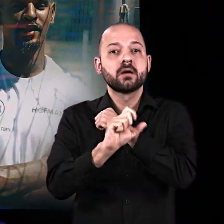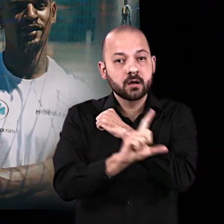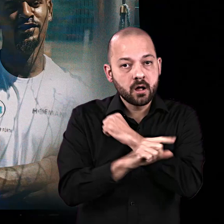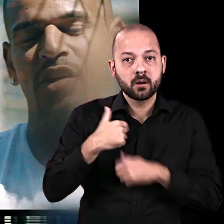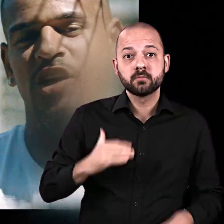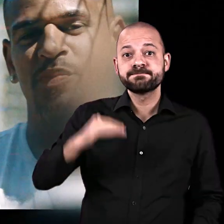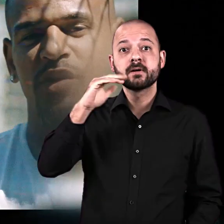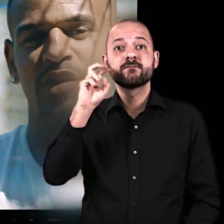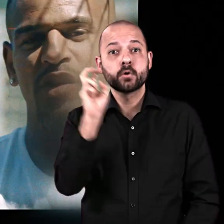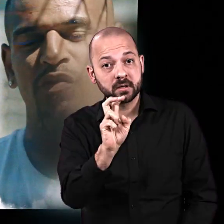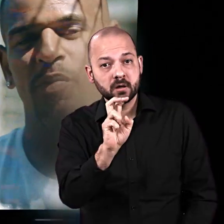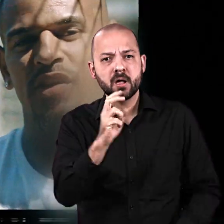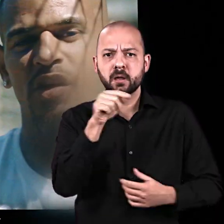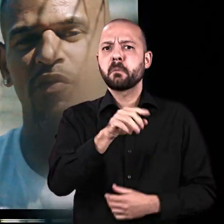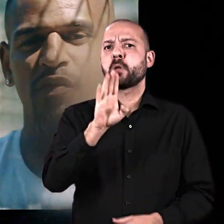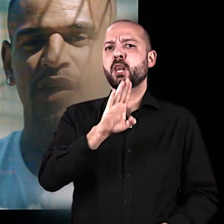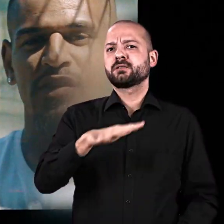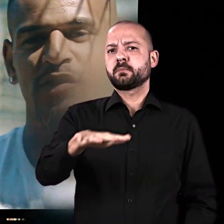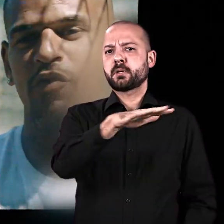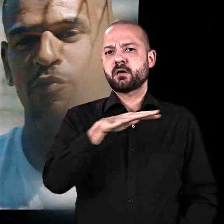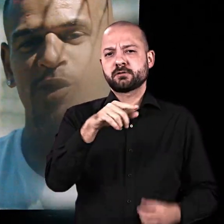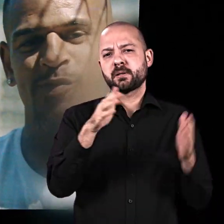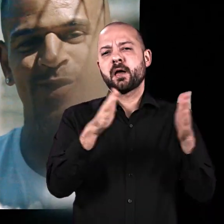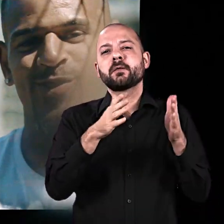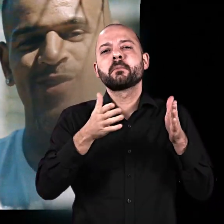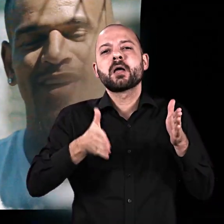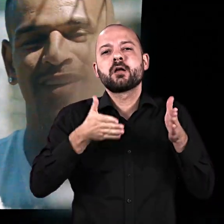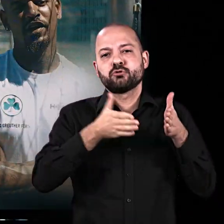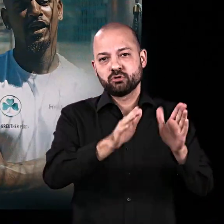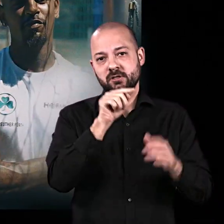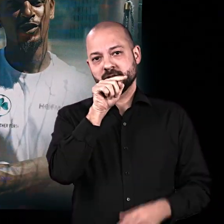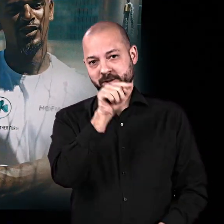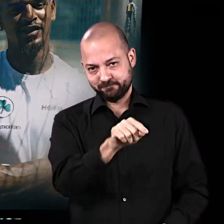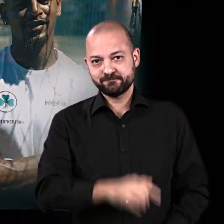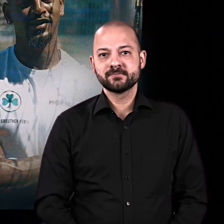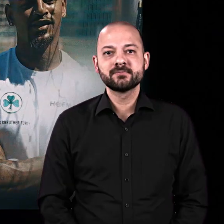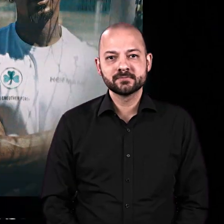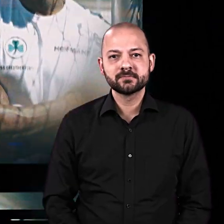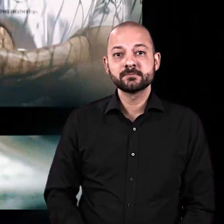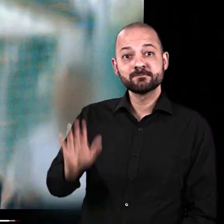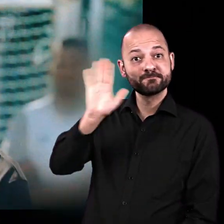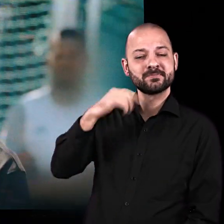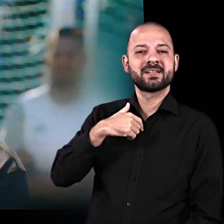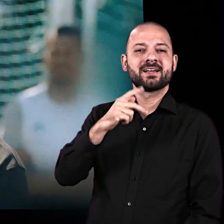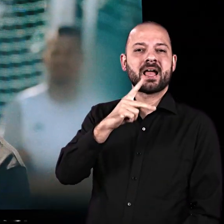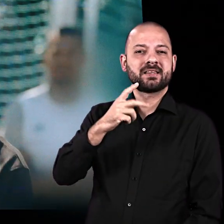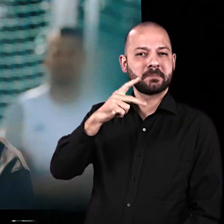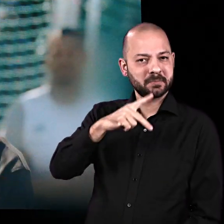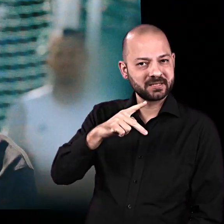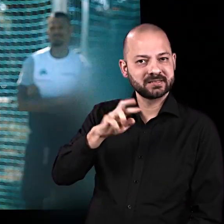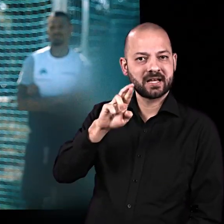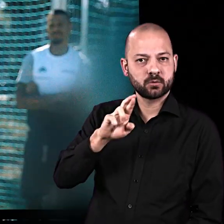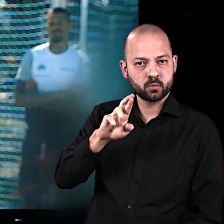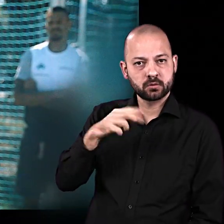Vater aus Senegal. Ja, ich bin in Wuppertal aufgewachsen, auf dem Bolzplatz sozusagen, auf der kleinen Bandstraße hieß das. Hi, ich bin Kenny Prince